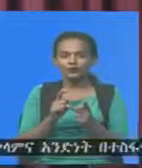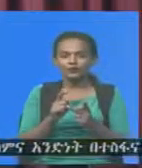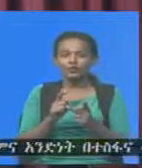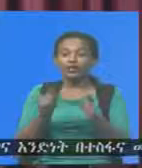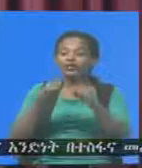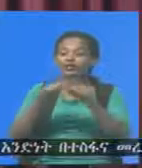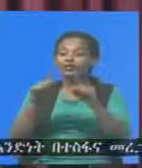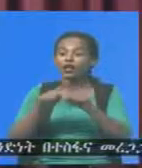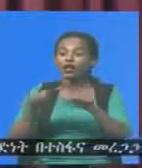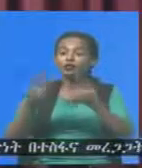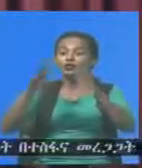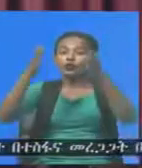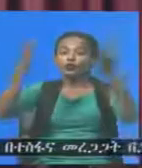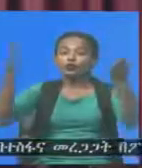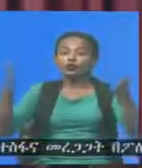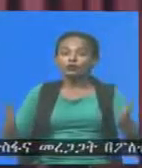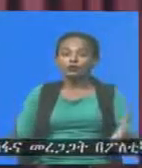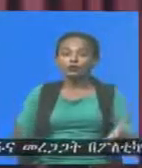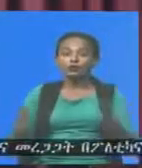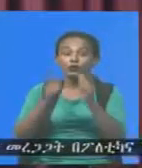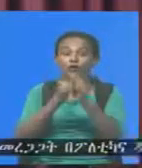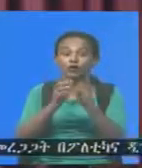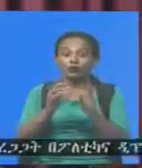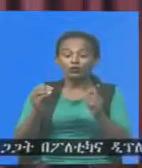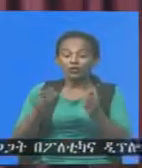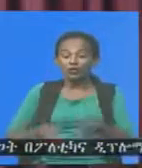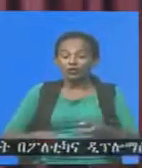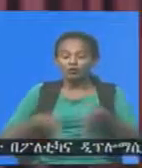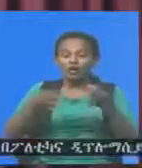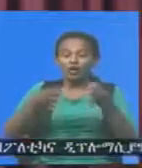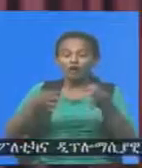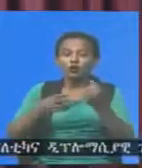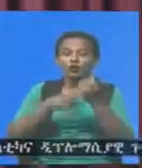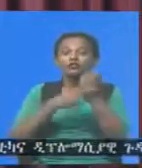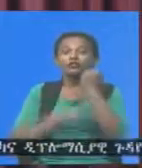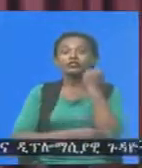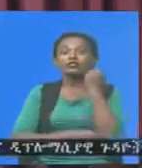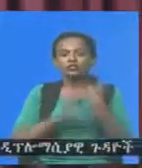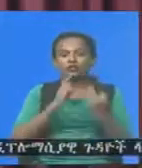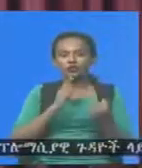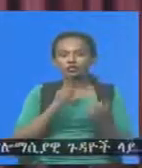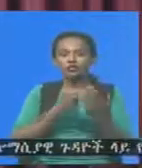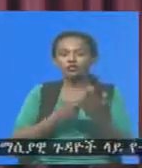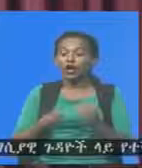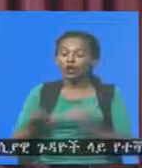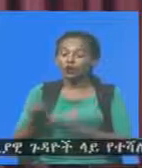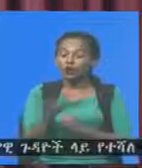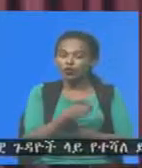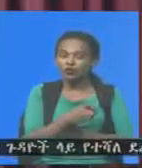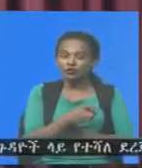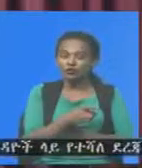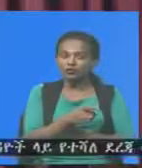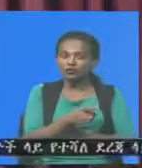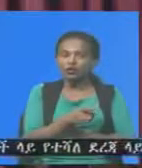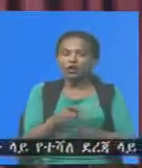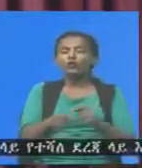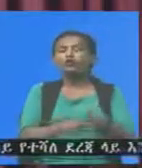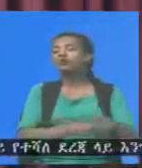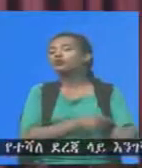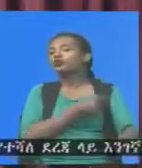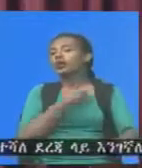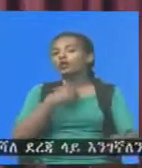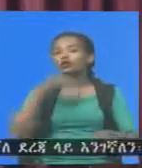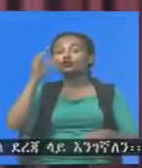የተለያዩ ኮንቲኔንቶች የሚገናኙበትና የሚሸጋገሩበት ድልድይ ነው። እዚህ ጋር መሆን ሩቅ ያለችው